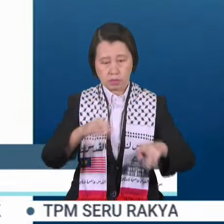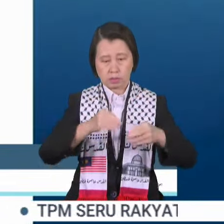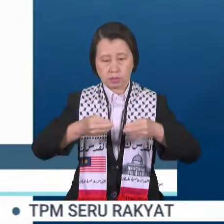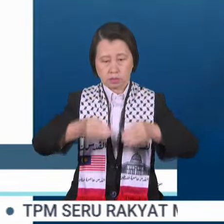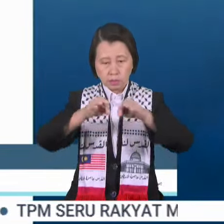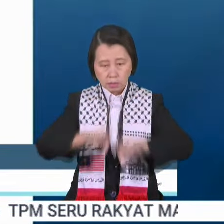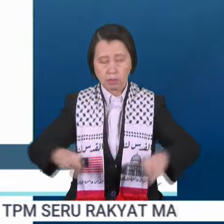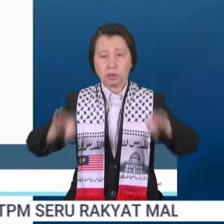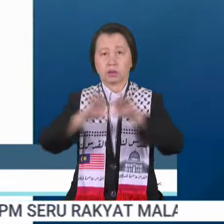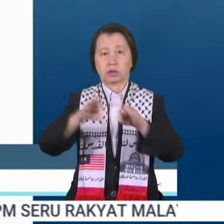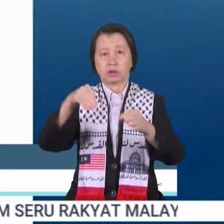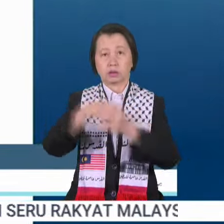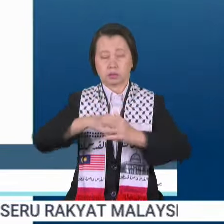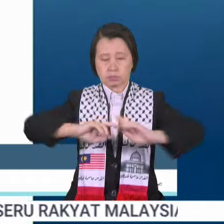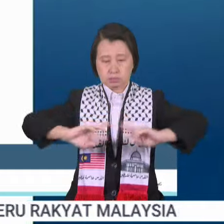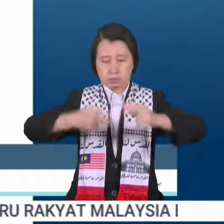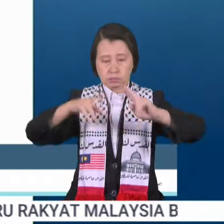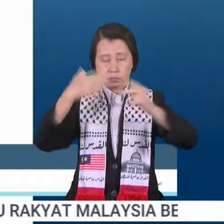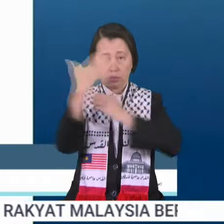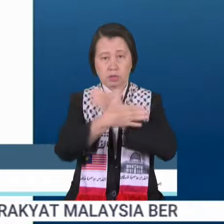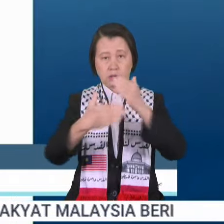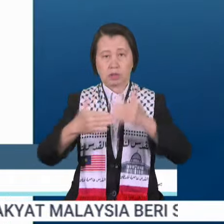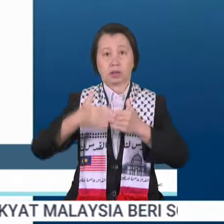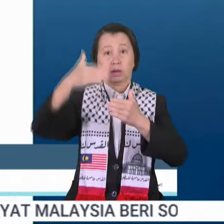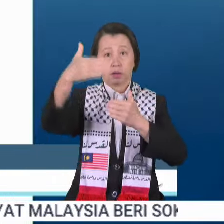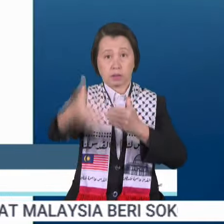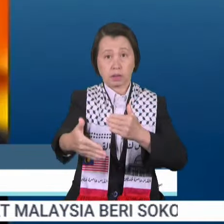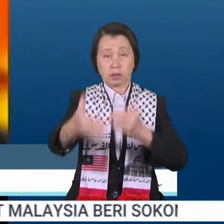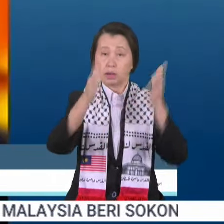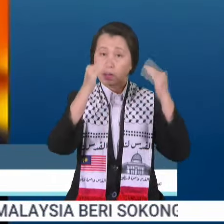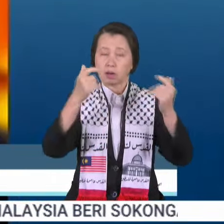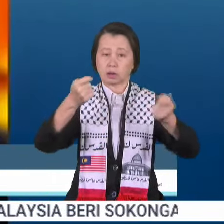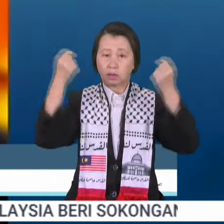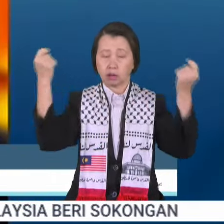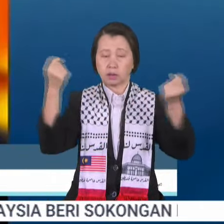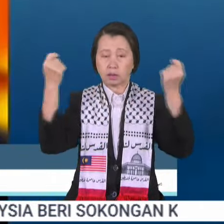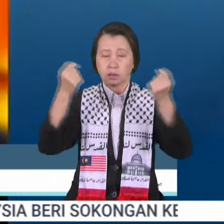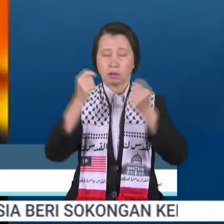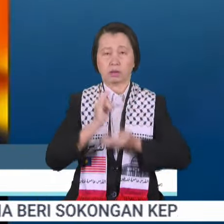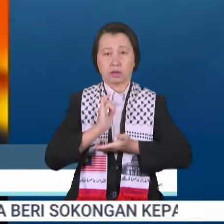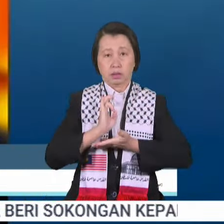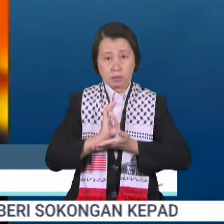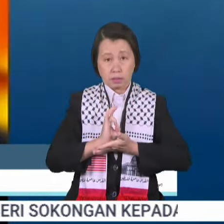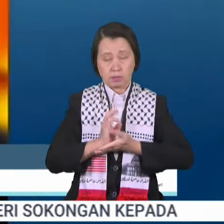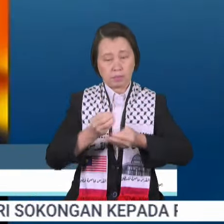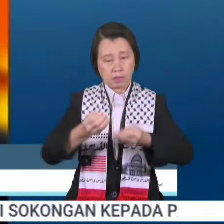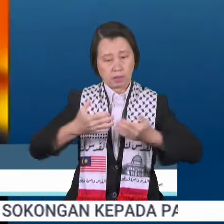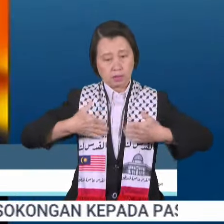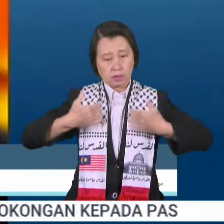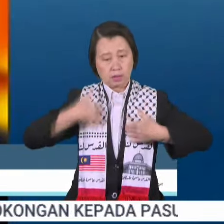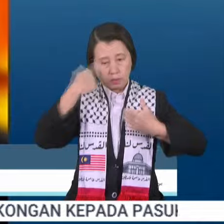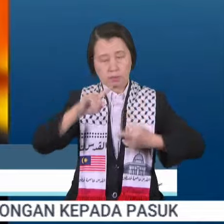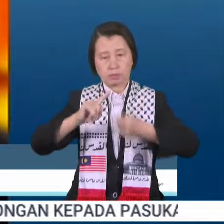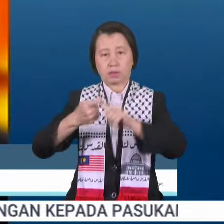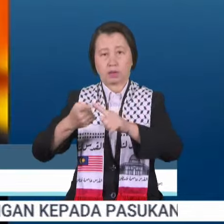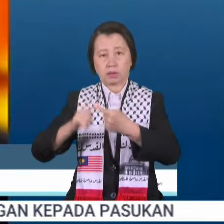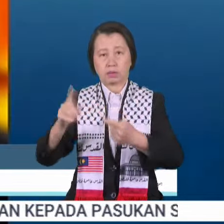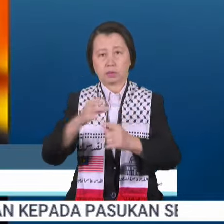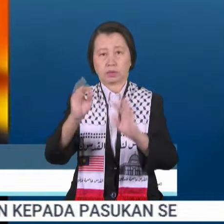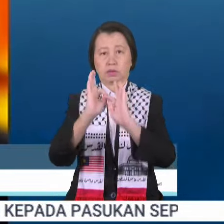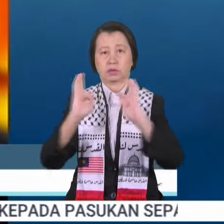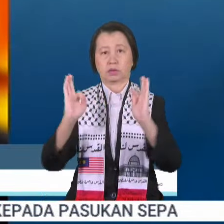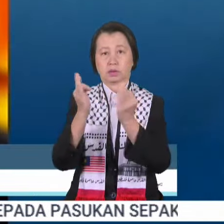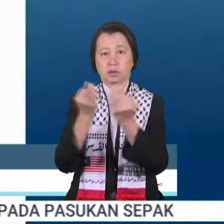memberi keutamaan dalam melonjak negara ke depan. Semoga perayaan Waisak membawa kebahagiaan buat sahabat dan